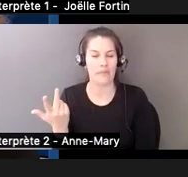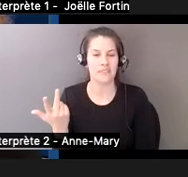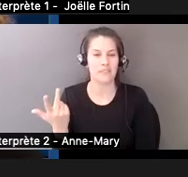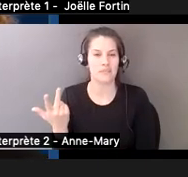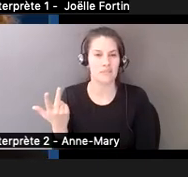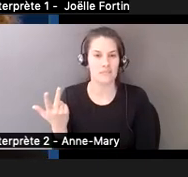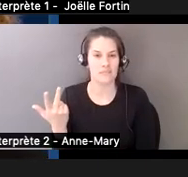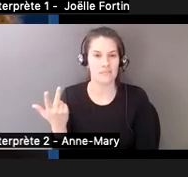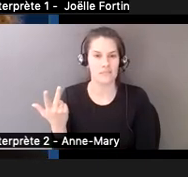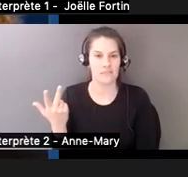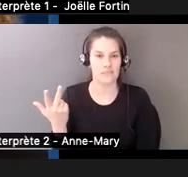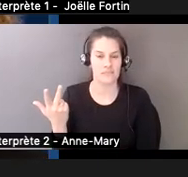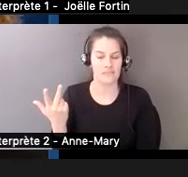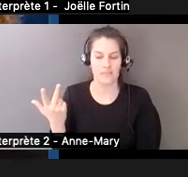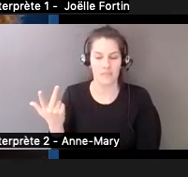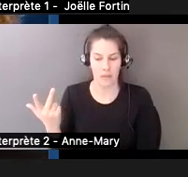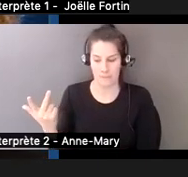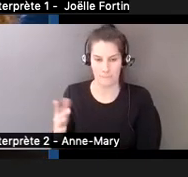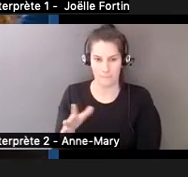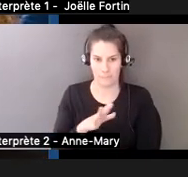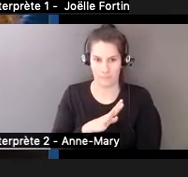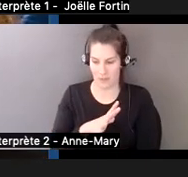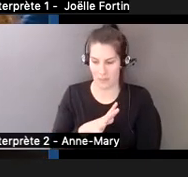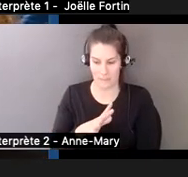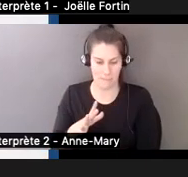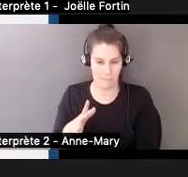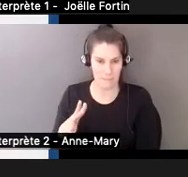existé. C'est-à-dire que vraiment, ça n'a pas existé.